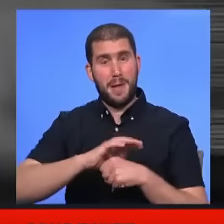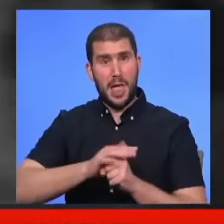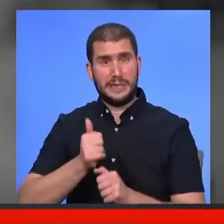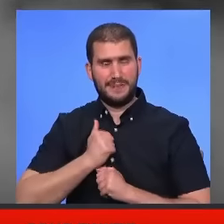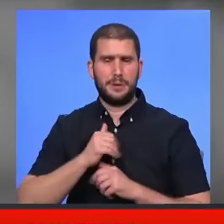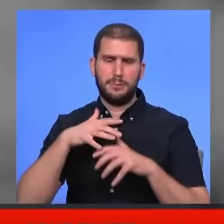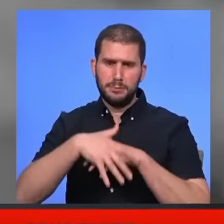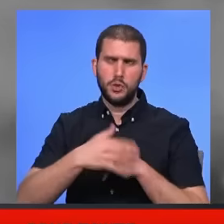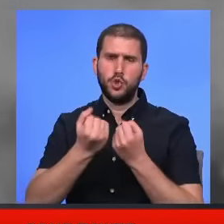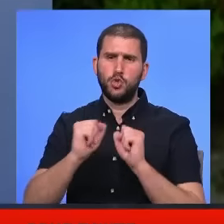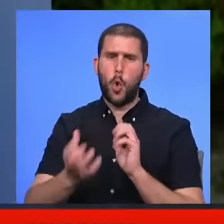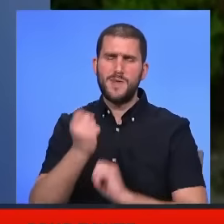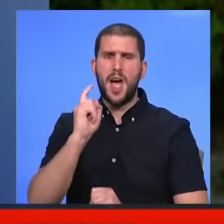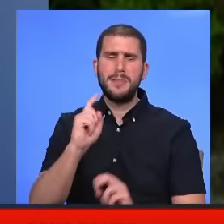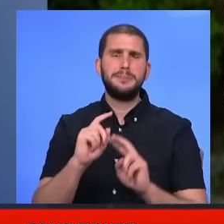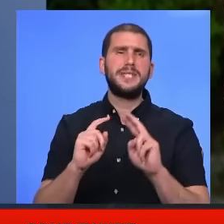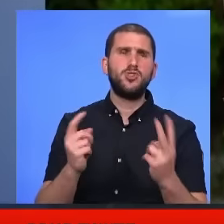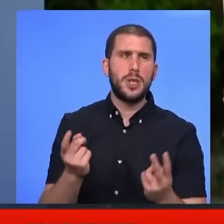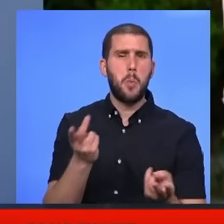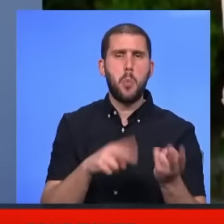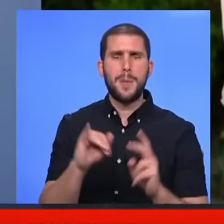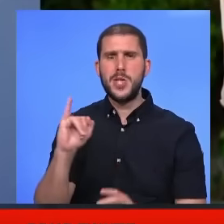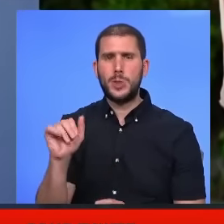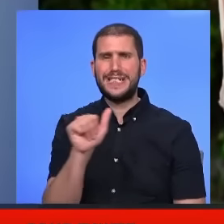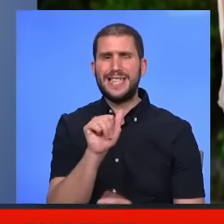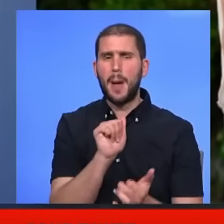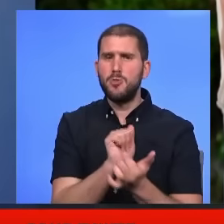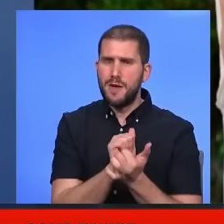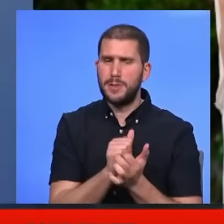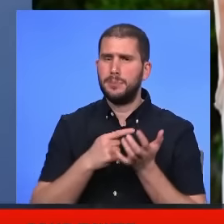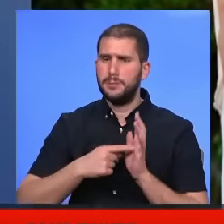לשחרור החטופים. אבל מנגד, מותם של יוסי ואיתי בשבי מחזק